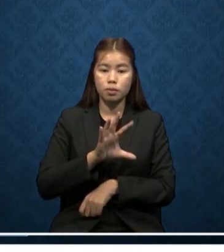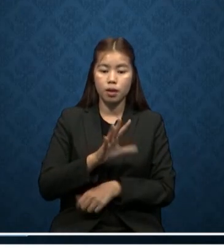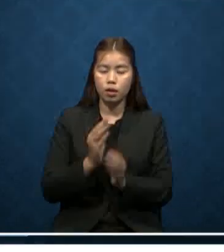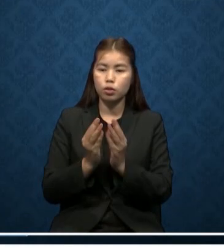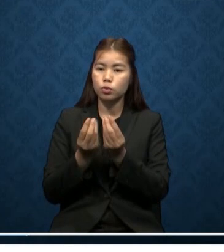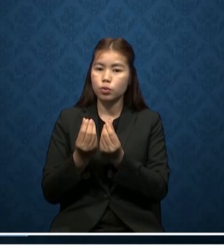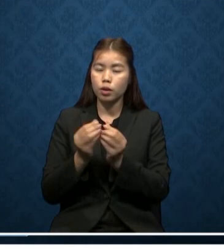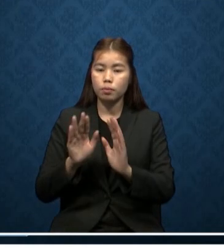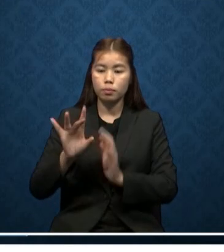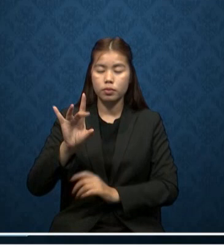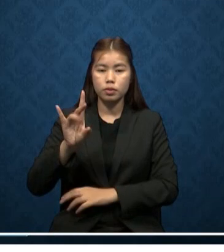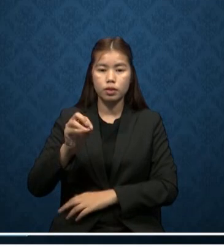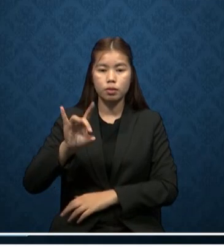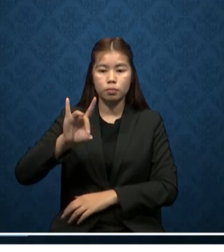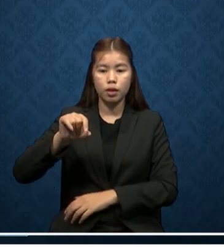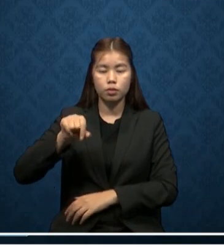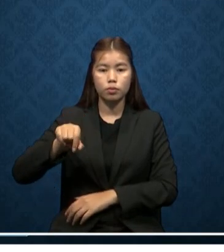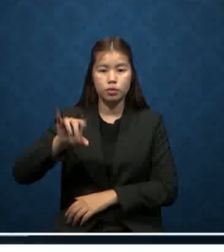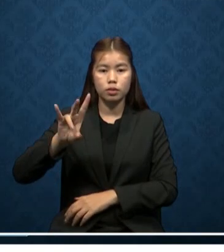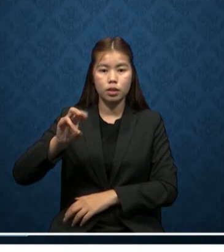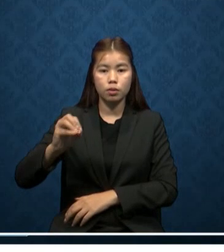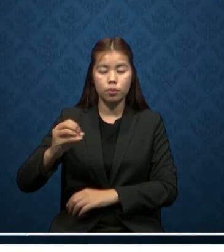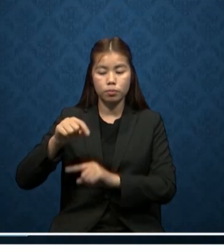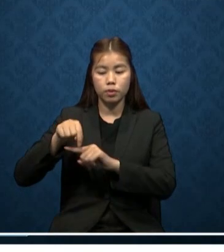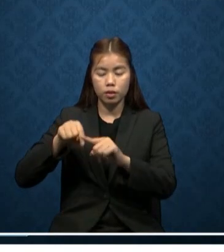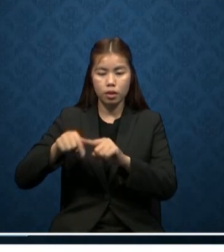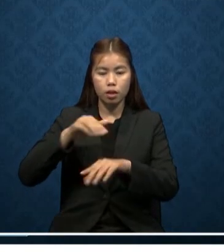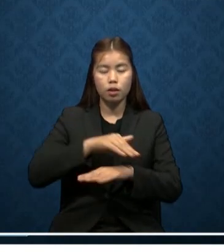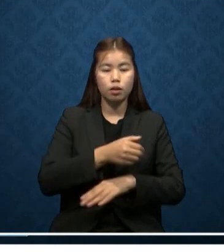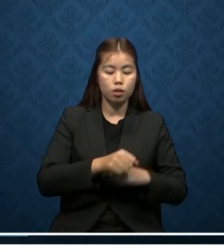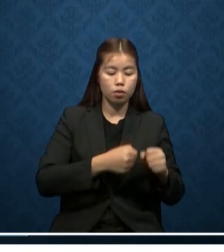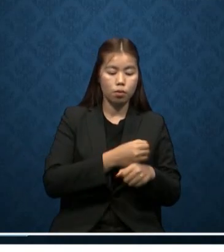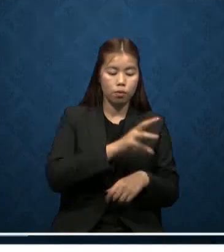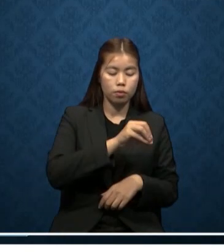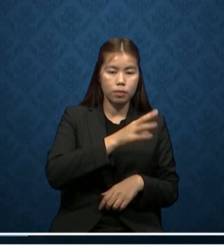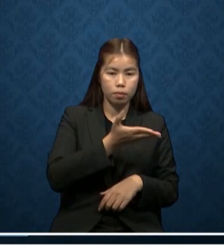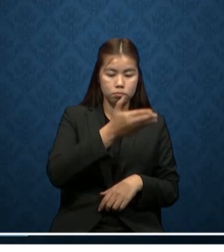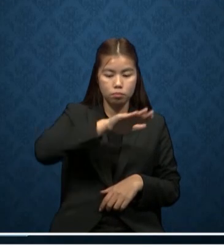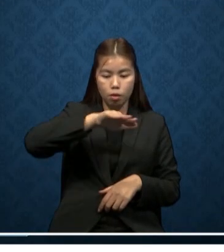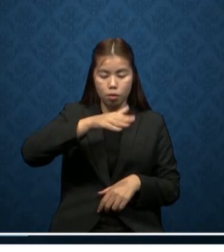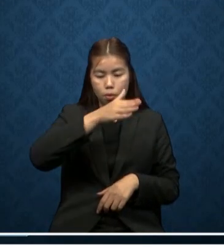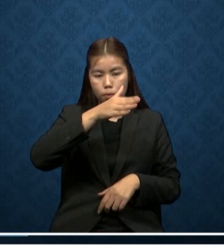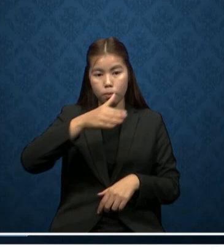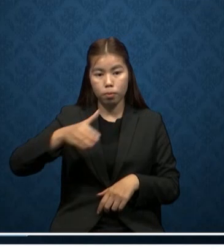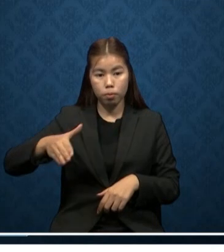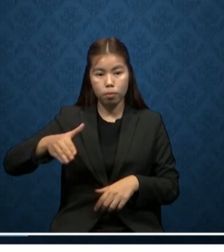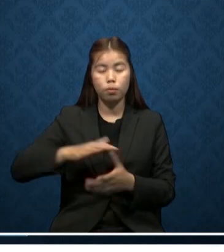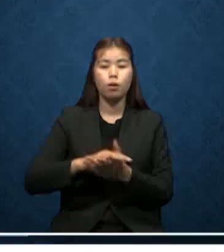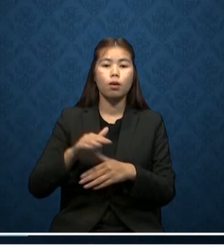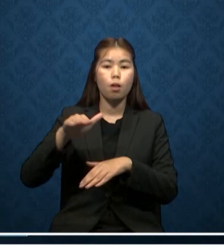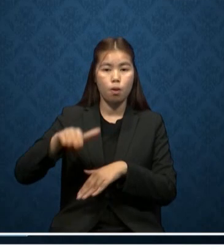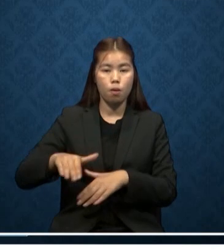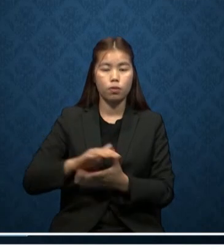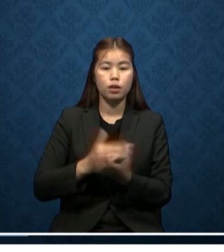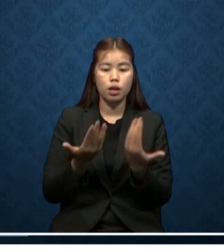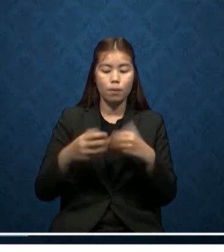อยู่ที่78.0นะครับนะลดลงจากปี 63แต่ว่าก็ใกล้เคียงเป้าหมายเป็นสีเหลืองนะครับแต่